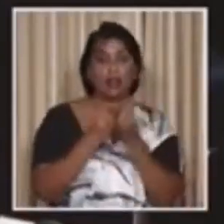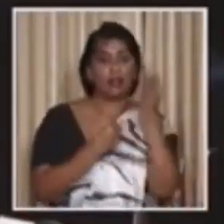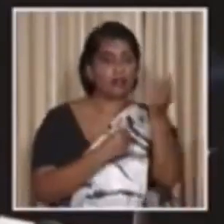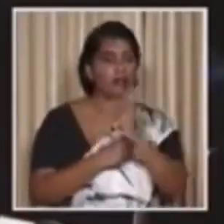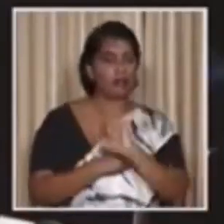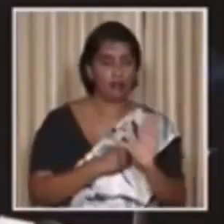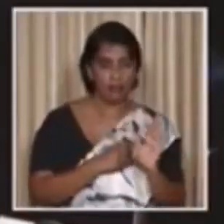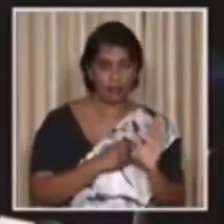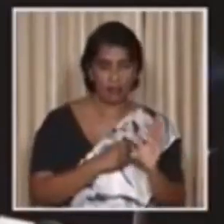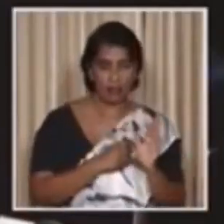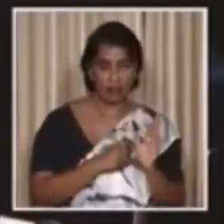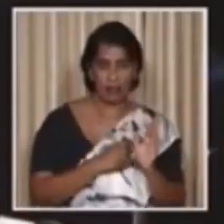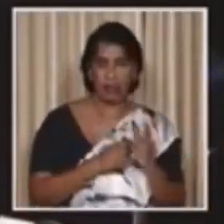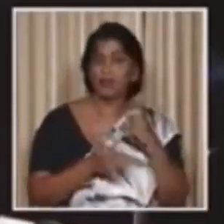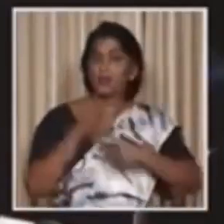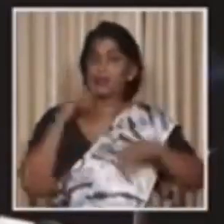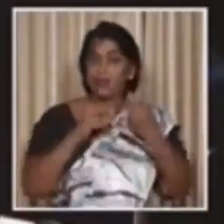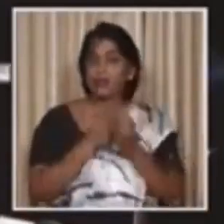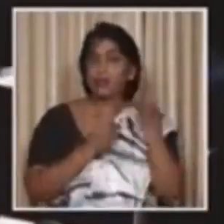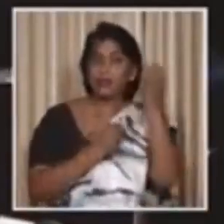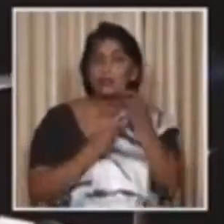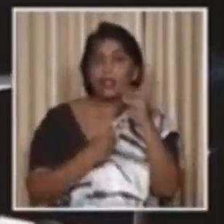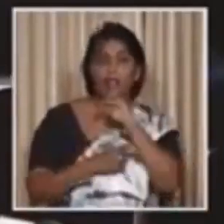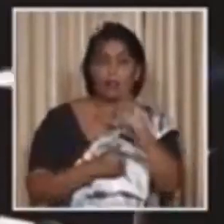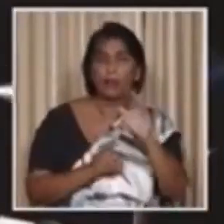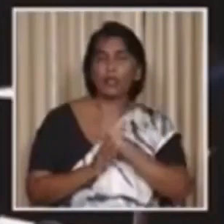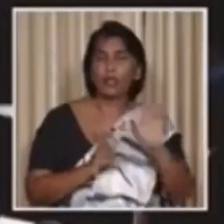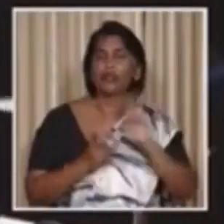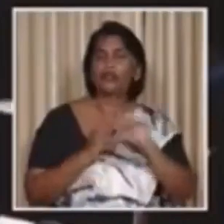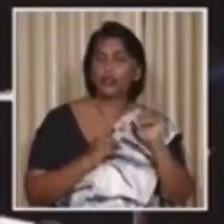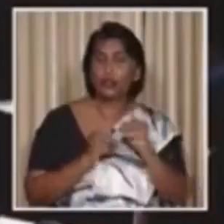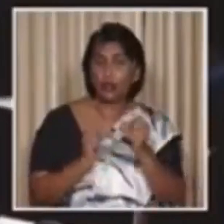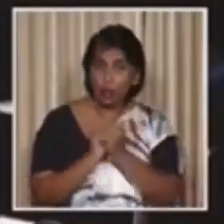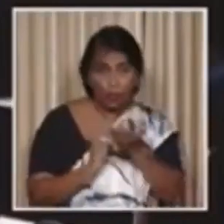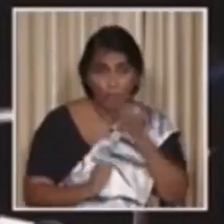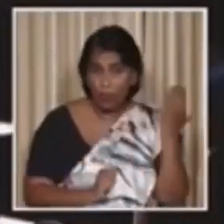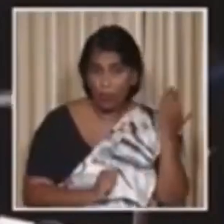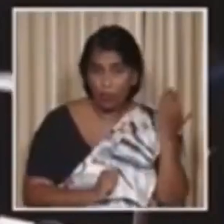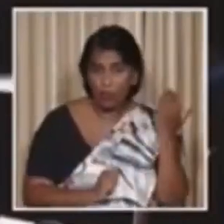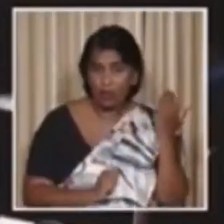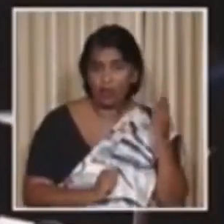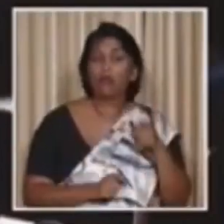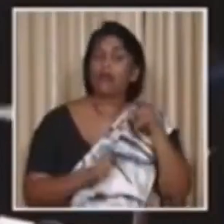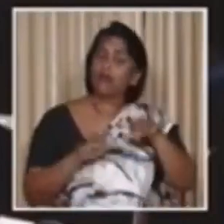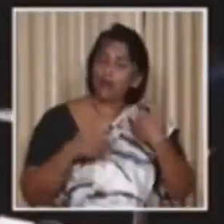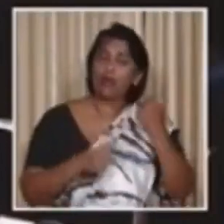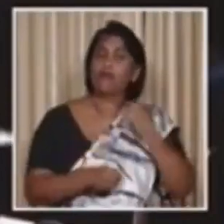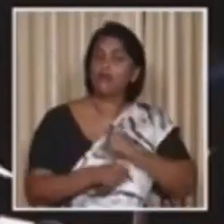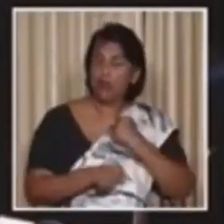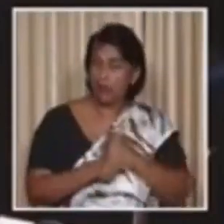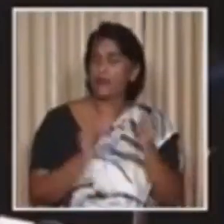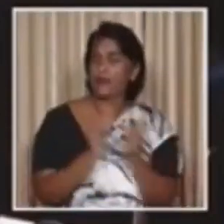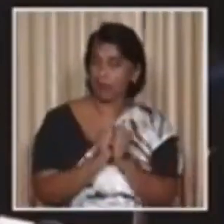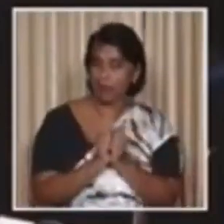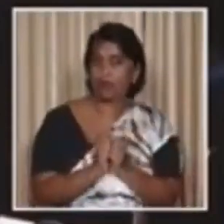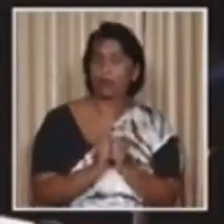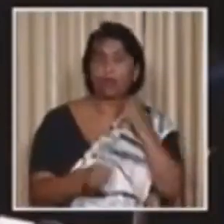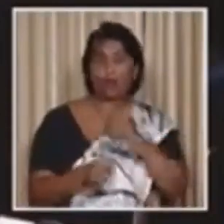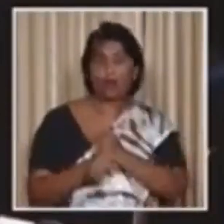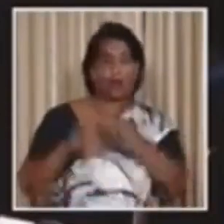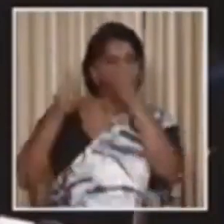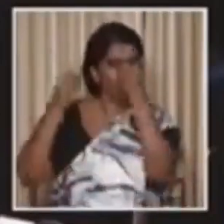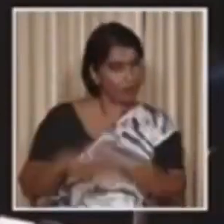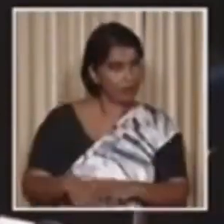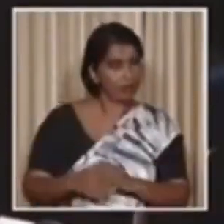එපාලු. දැන් ඡන්දයට සල්ලි දෙන්න එපා කියන කවුද? එහෙම කරන්න පුළුවන්ද? එහෙනම් ඕනේ මාණ්ඩුවක් මොකද්ද කරන්නේ? භාණ්ඩාගාරේ